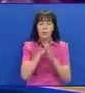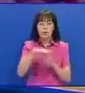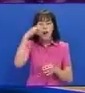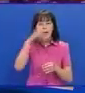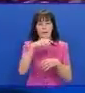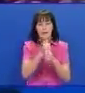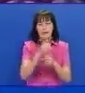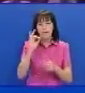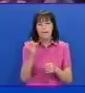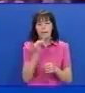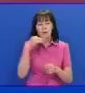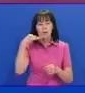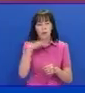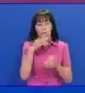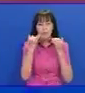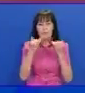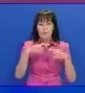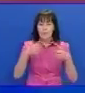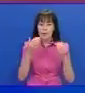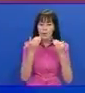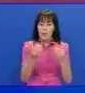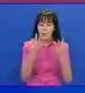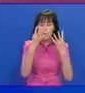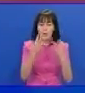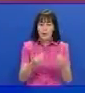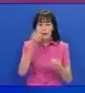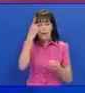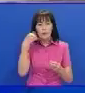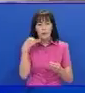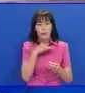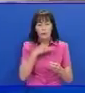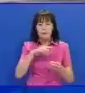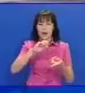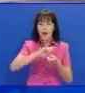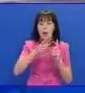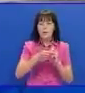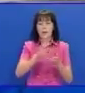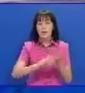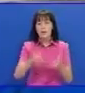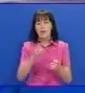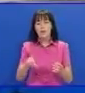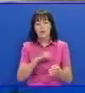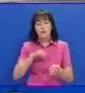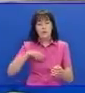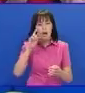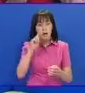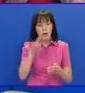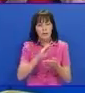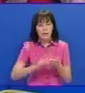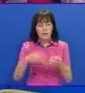хандығының тарихы тым тереңде жатыр. Бірақ бүгінге жеткенінің басым бөлігі бұрмаланған. Жазушылардың өзі жаңылысқан.